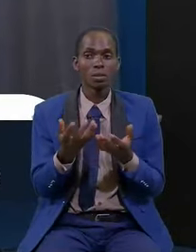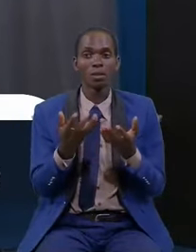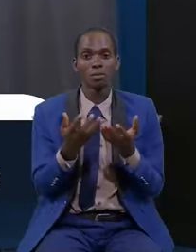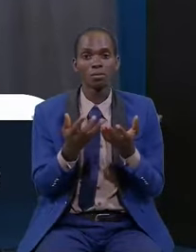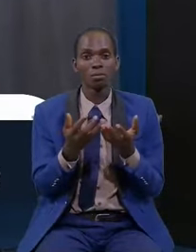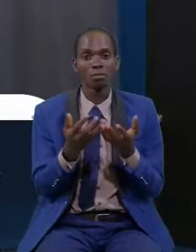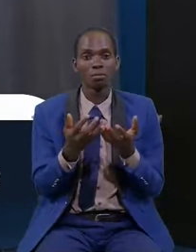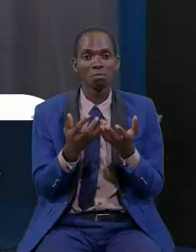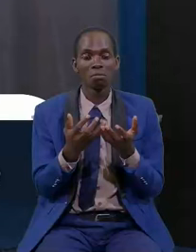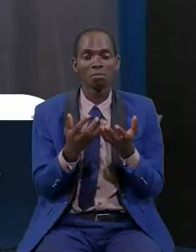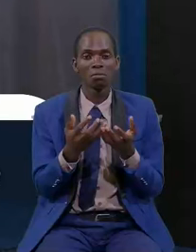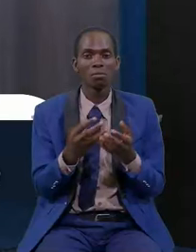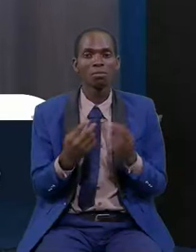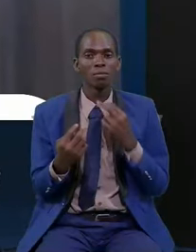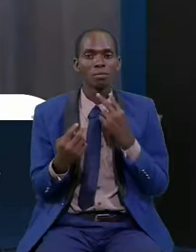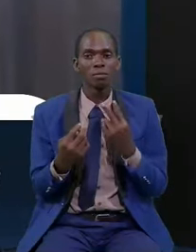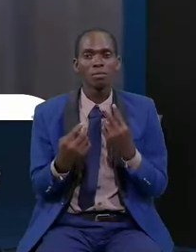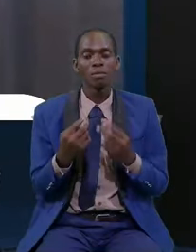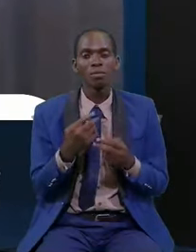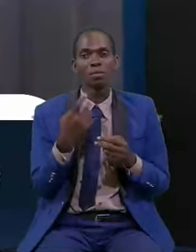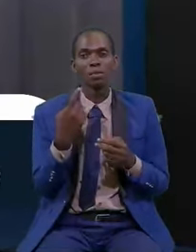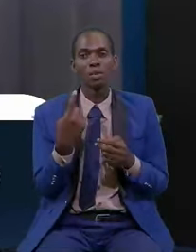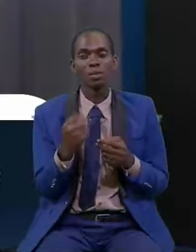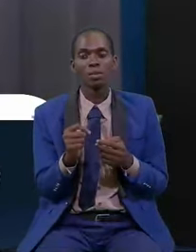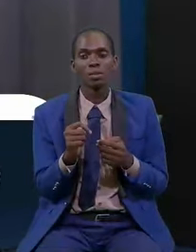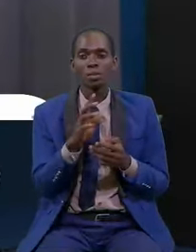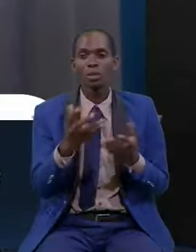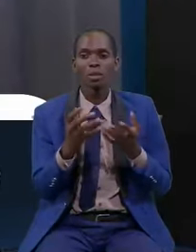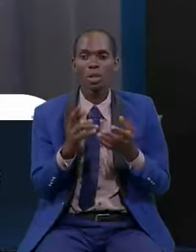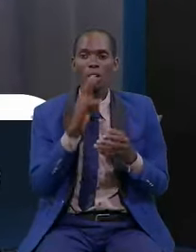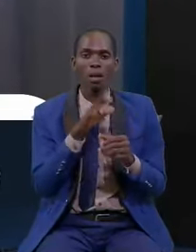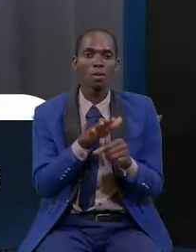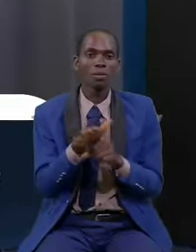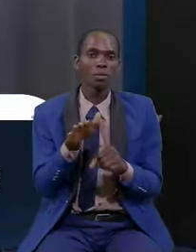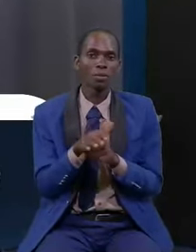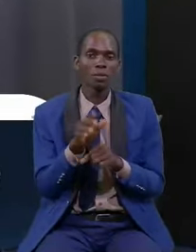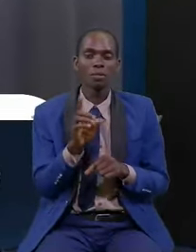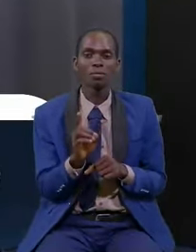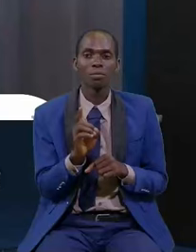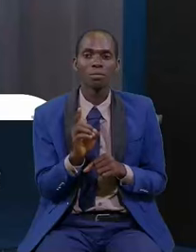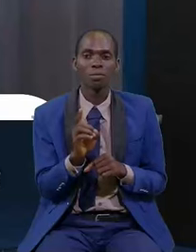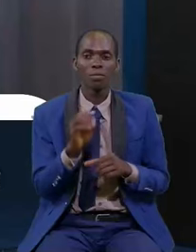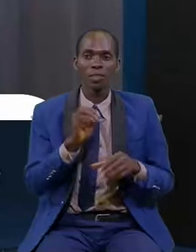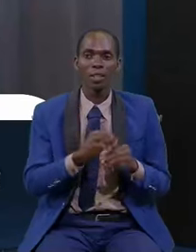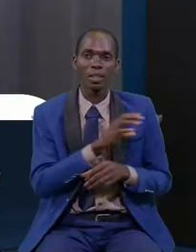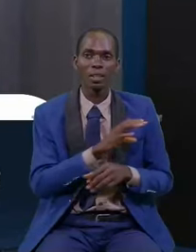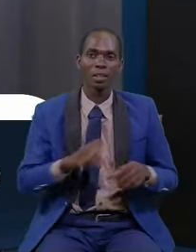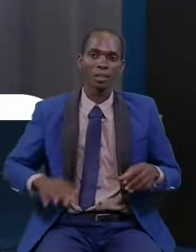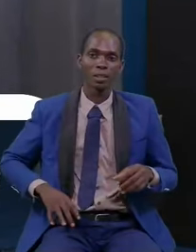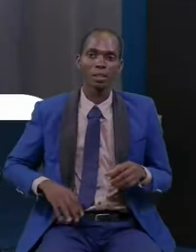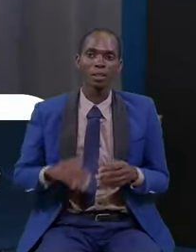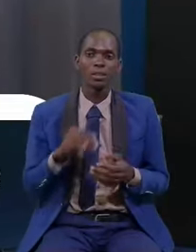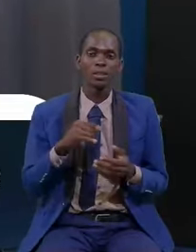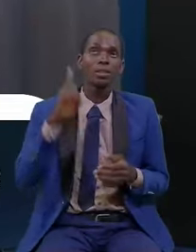Est accompli. Votre désir est assouvi en Christ. Il est le